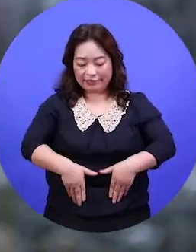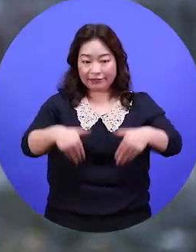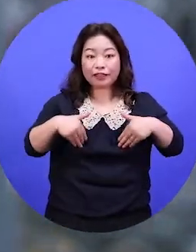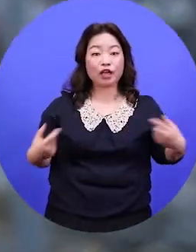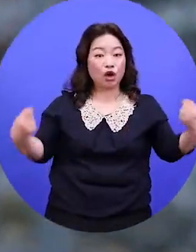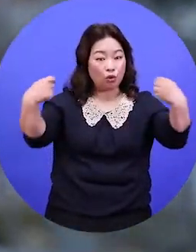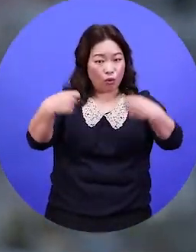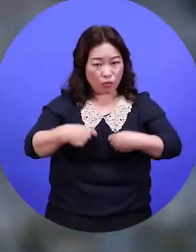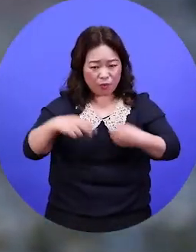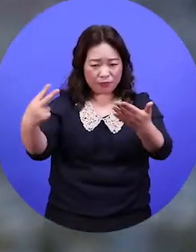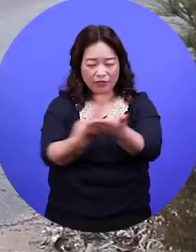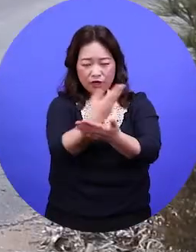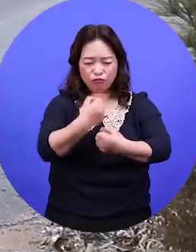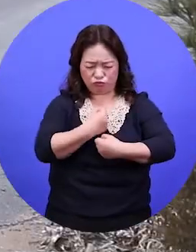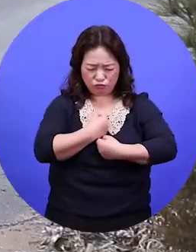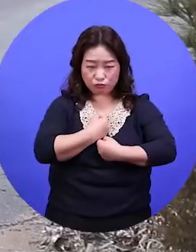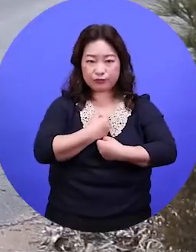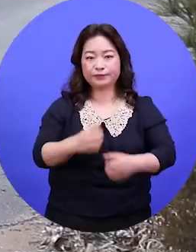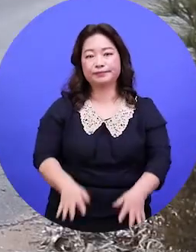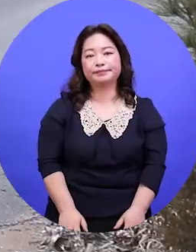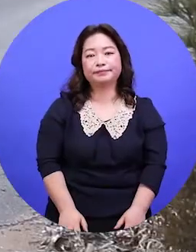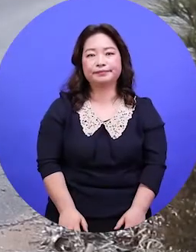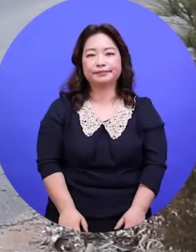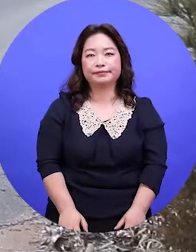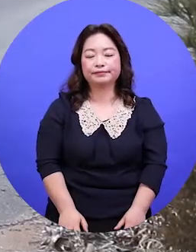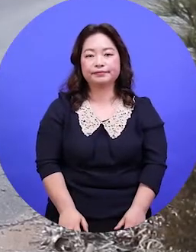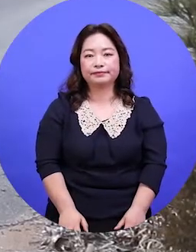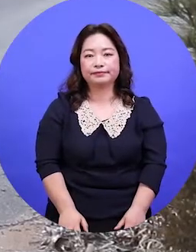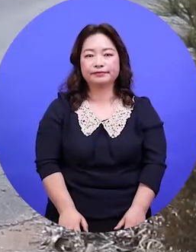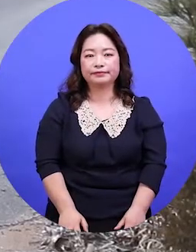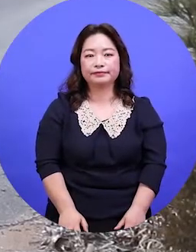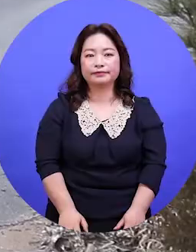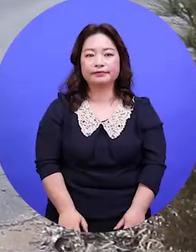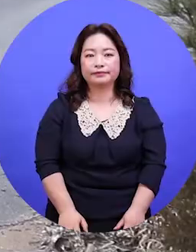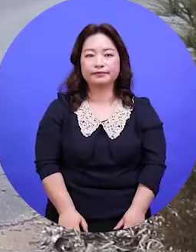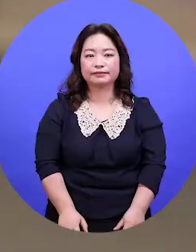옷을 입고 미끄럼에 주의하도록 합니다.